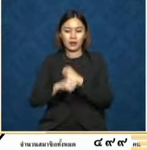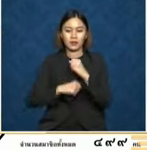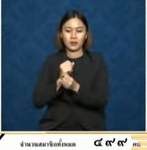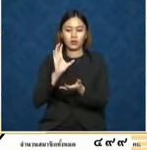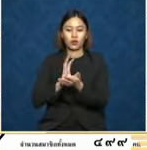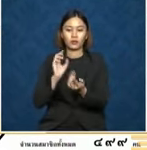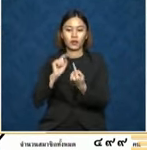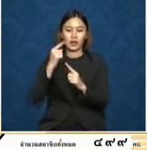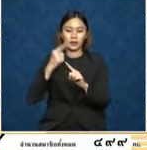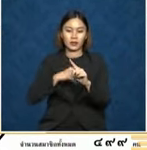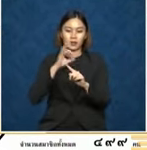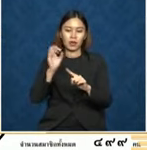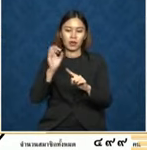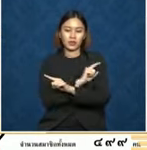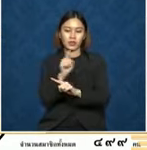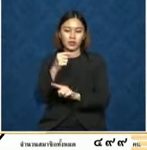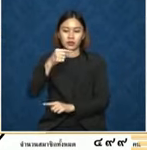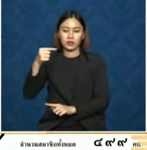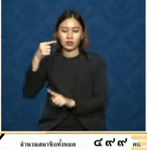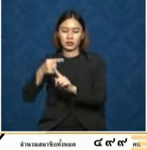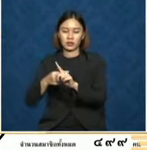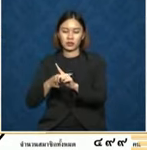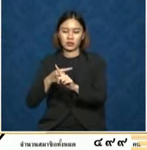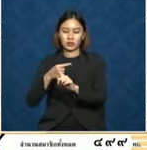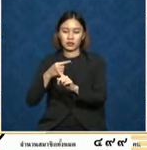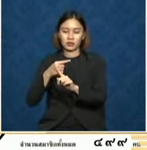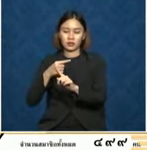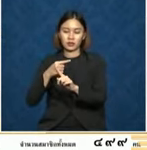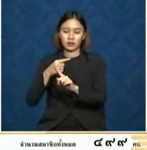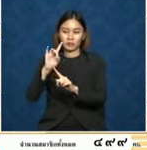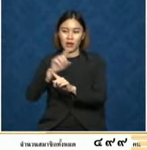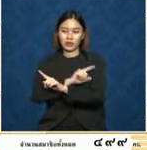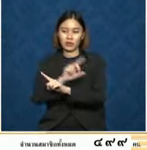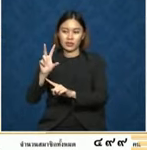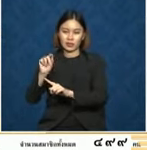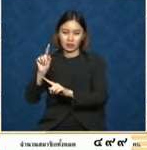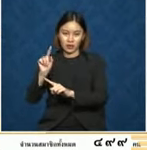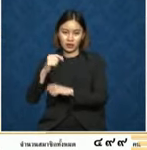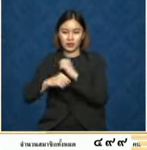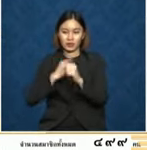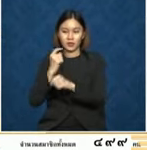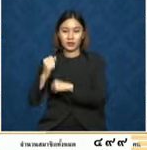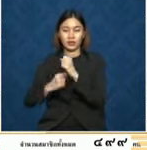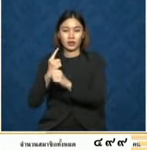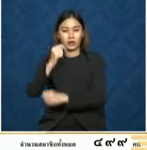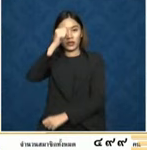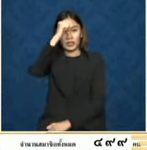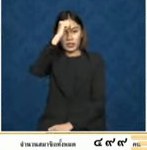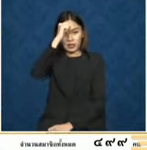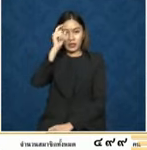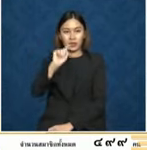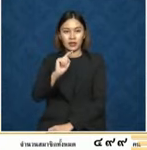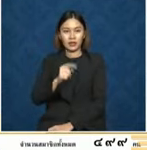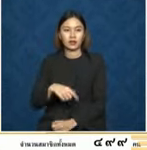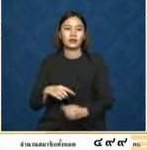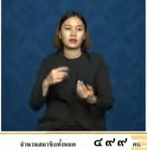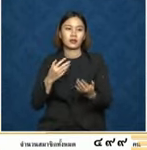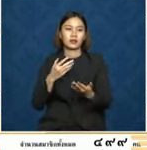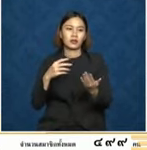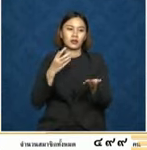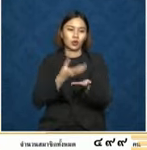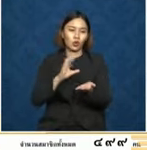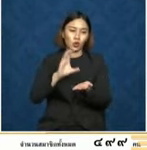วันที่1กันยาถึง31สิงหาคมของทุกปีนะครับส่วนอินเดียมีการตัดงบประมาณ